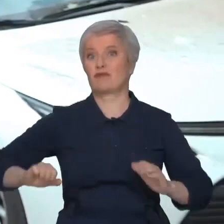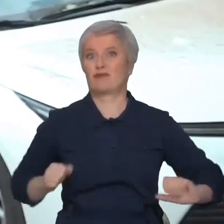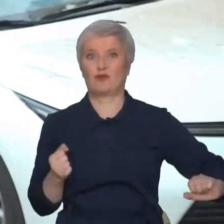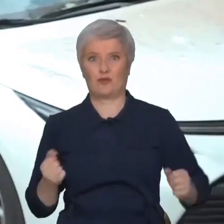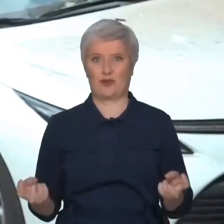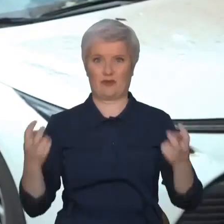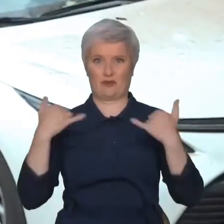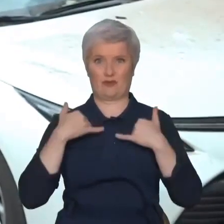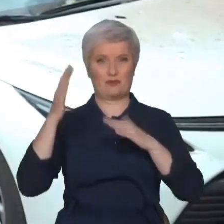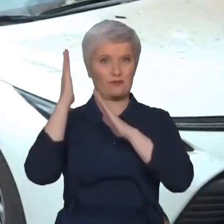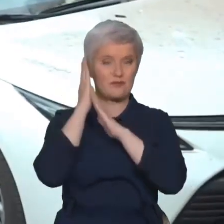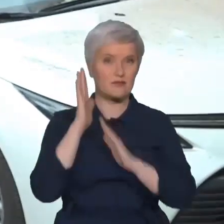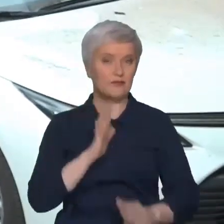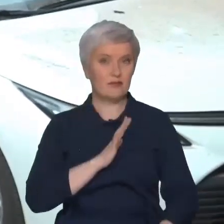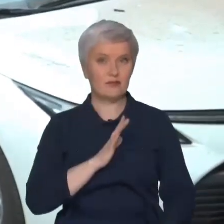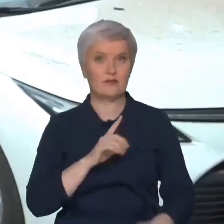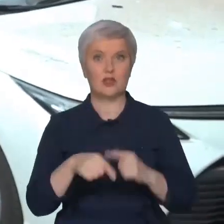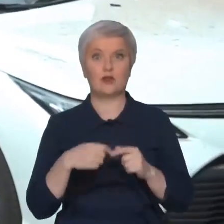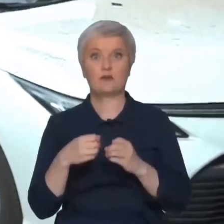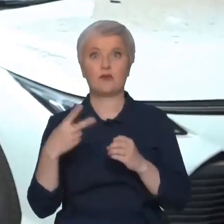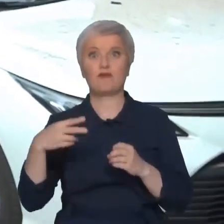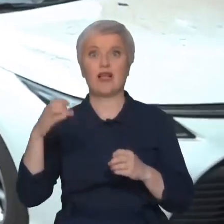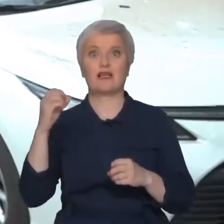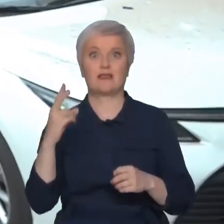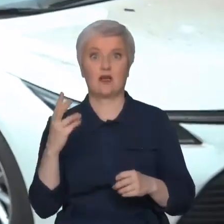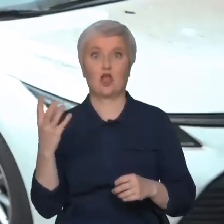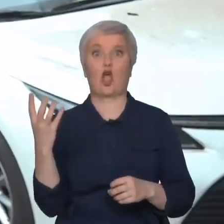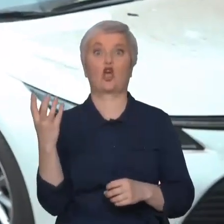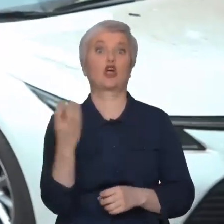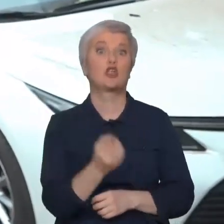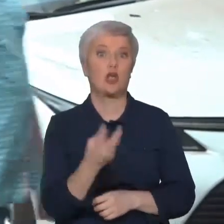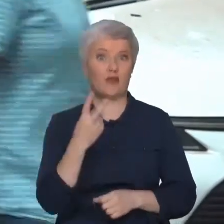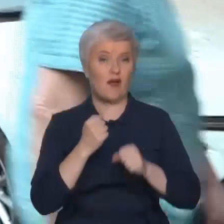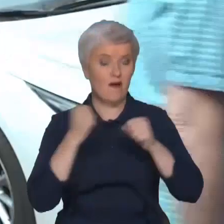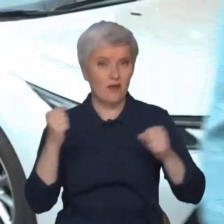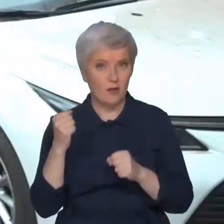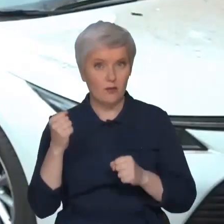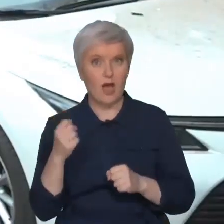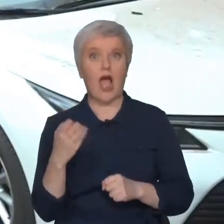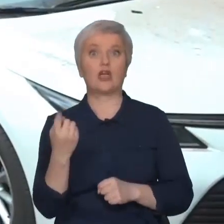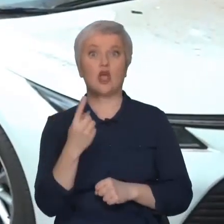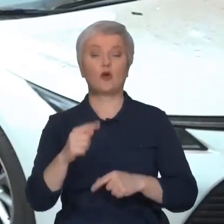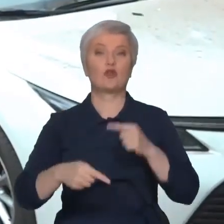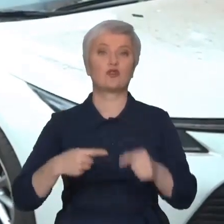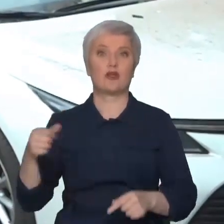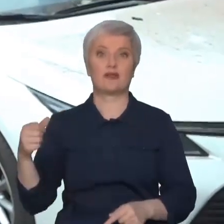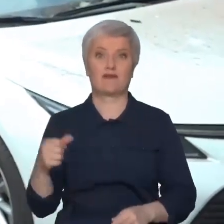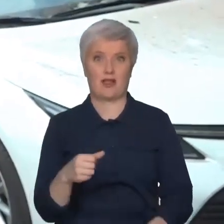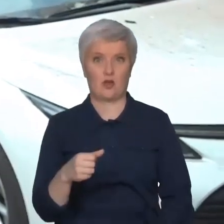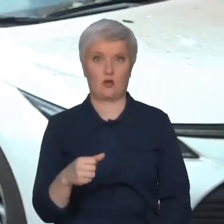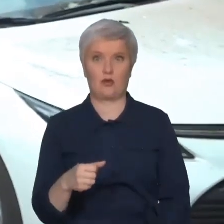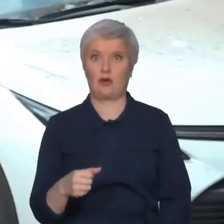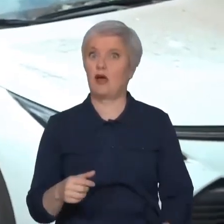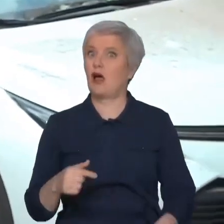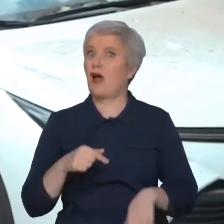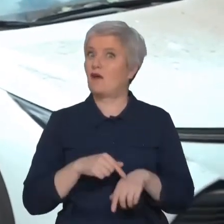у мене вони були. І через 15-20 секунд були ще 2 вибухи, і потім ще один через хвилину. Такі